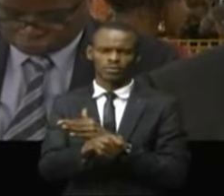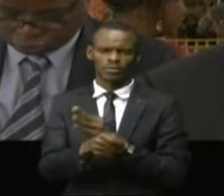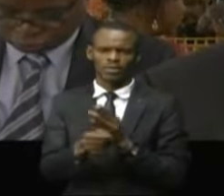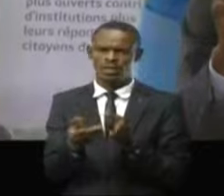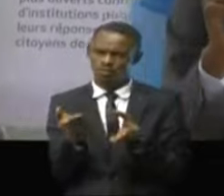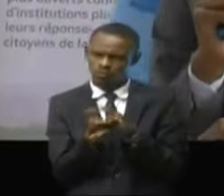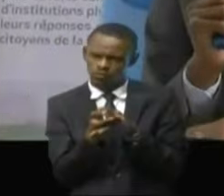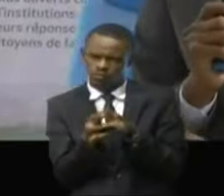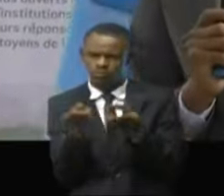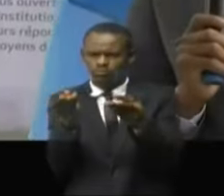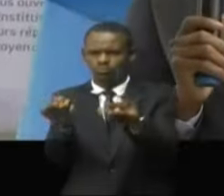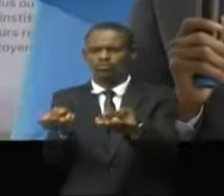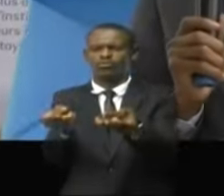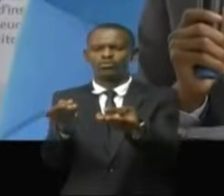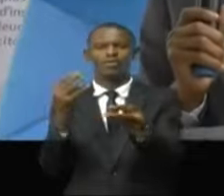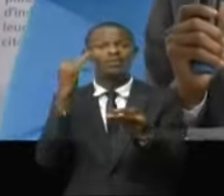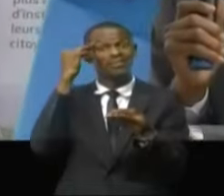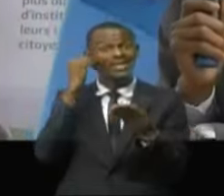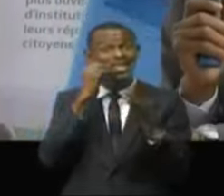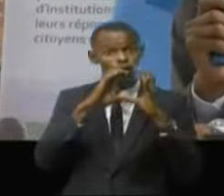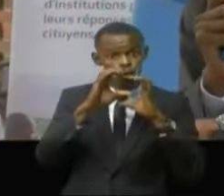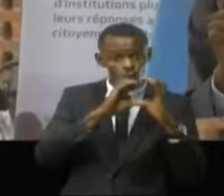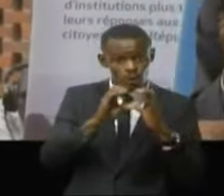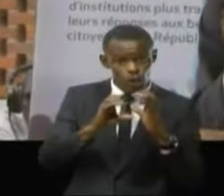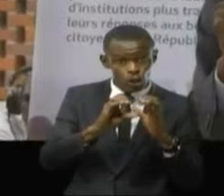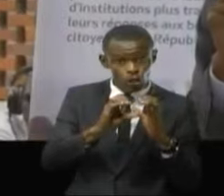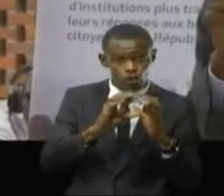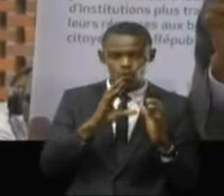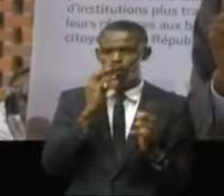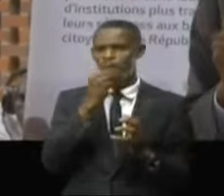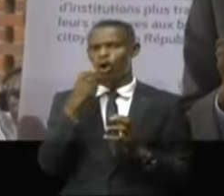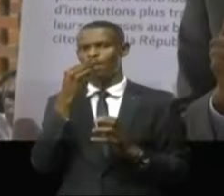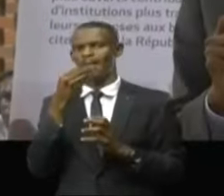et Médias, porte-parole du gouvernement et de droits humains ont